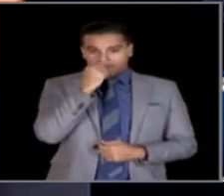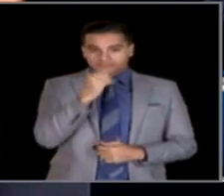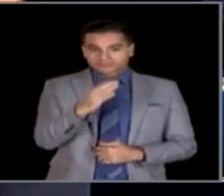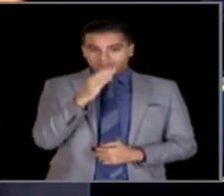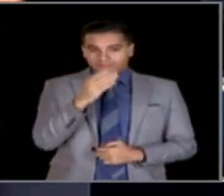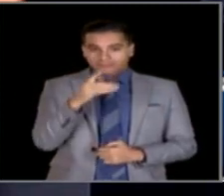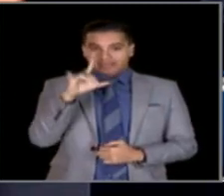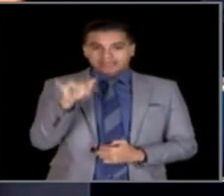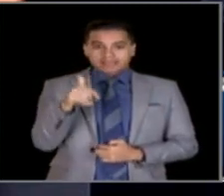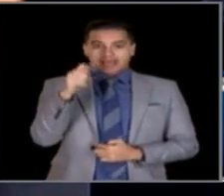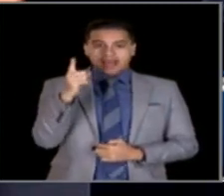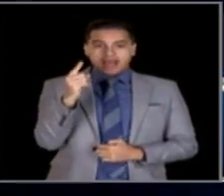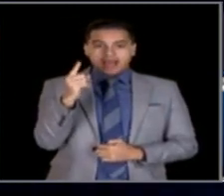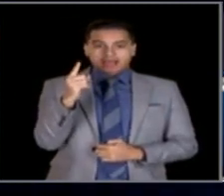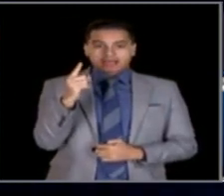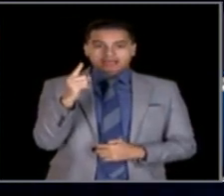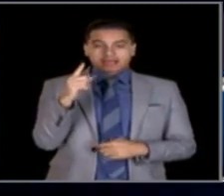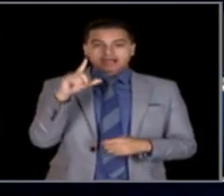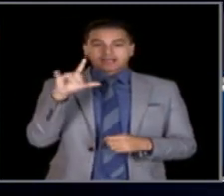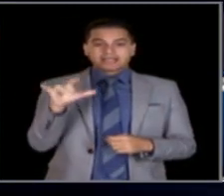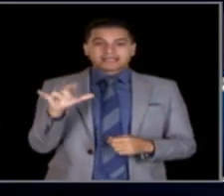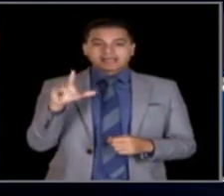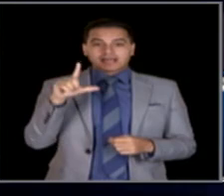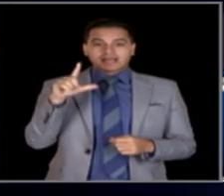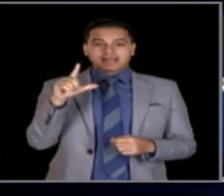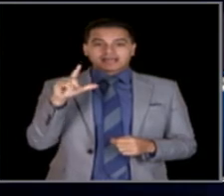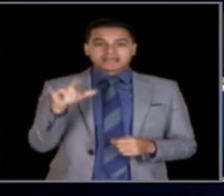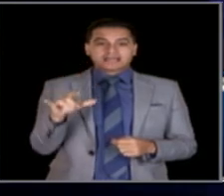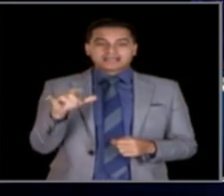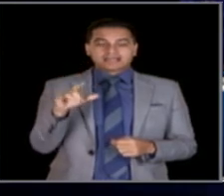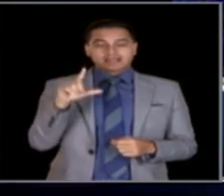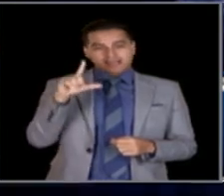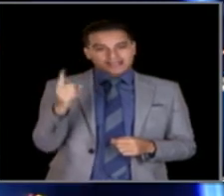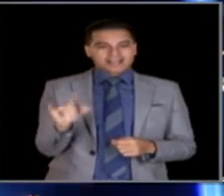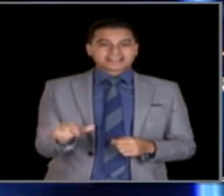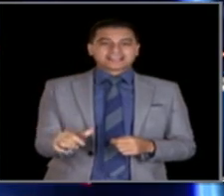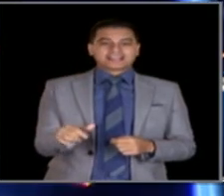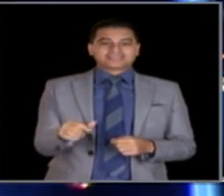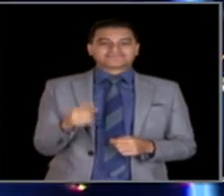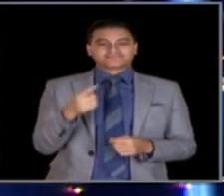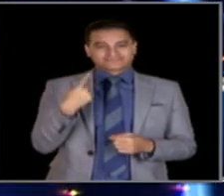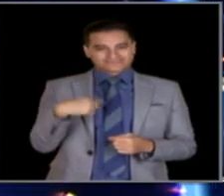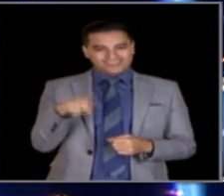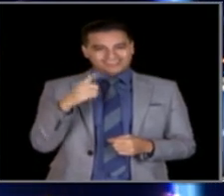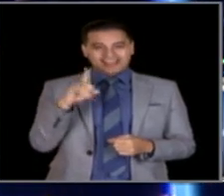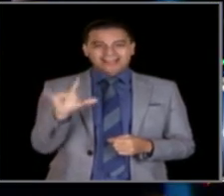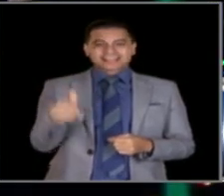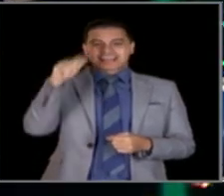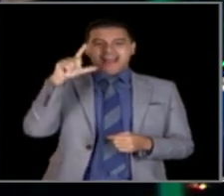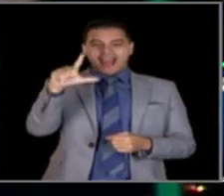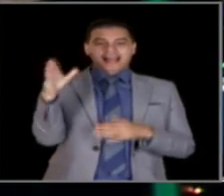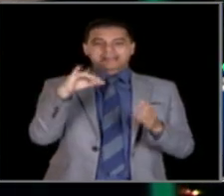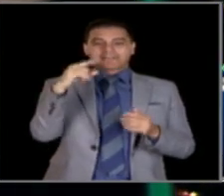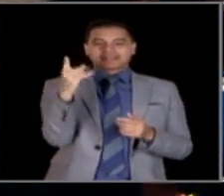إجابتك ريال مدريد وفالنسيا. أحمد حسن أبهرتني، إجابة صحيحة، برافو عليك.